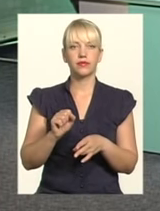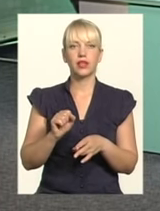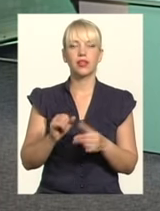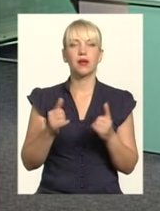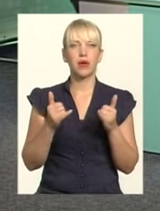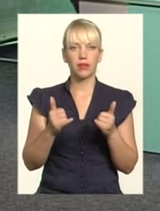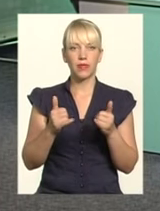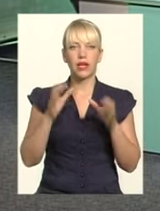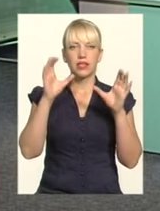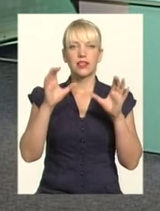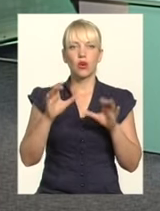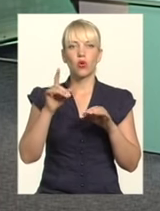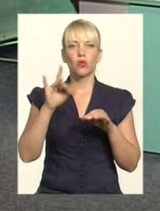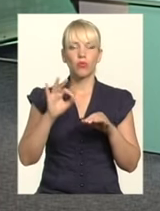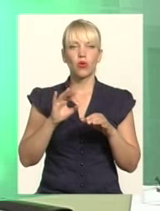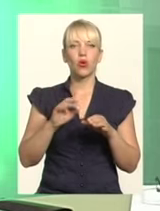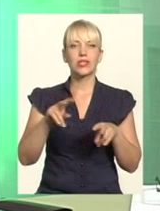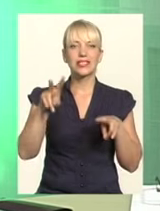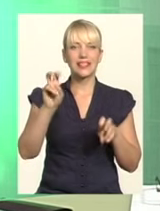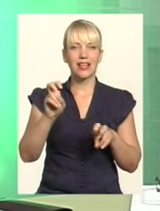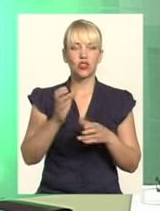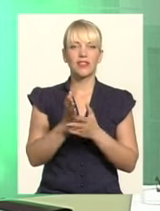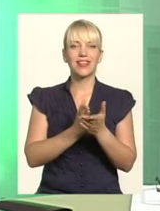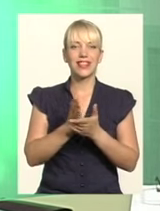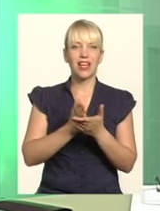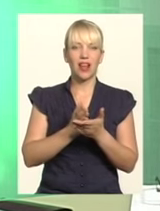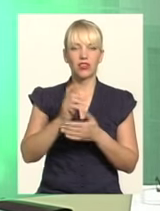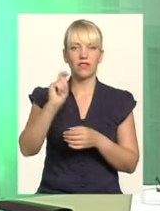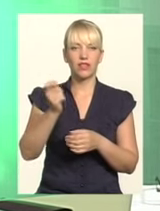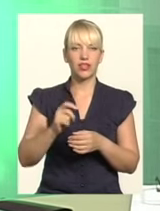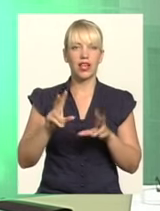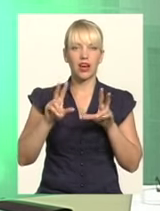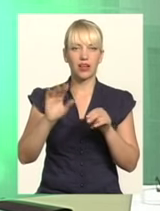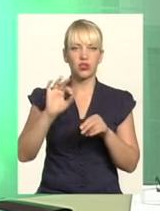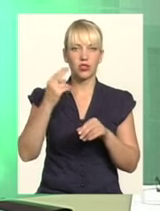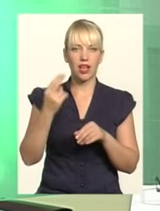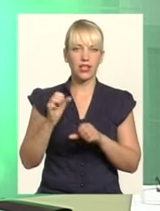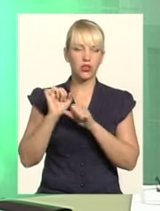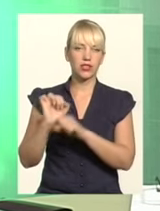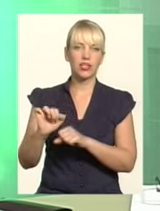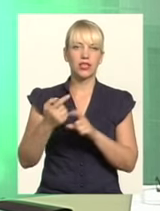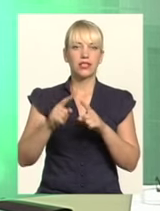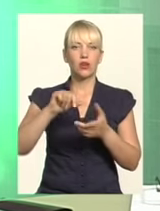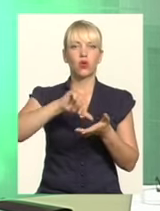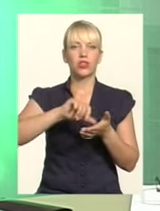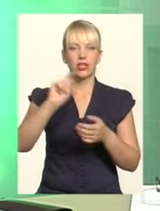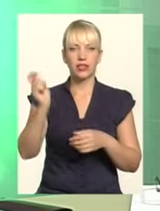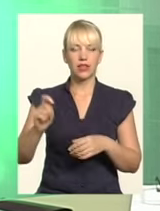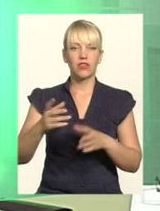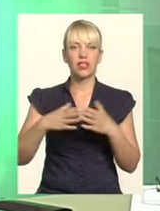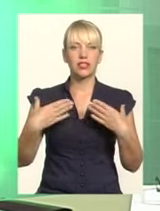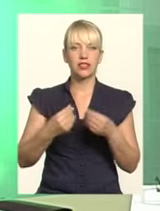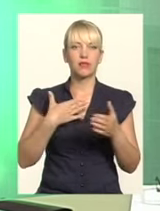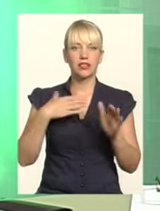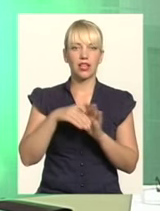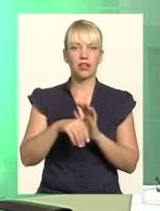тепер закон про статус ветеранів війни, гарантії їх соціального захисту, це учасники війни, сім'ї загиблих,